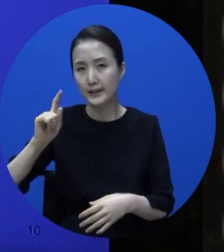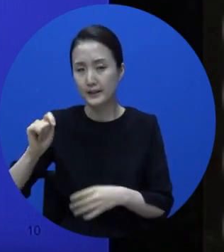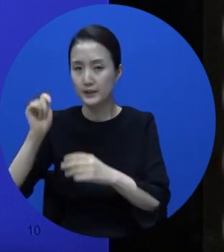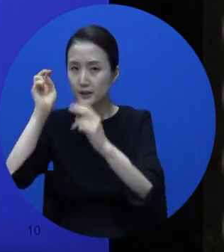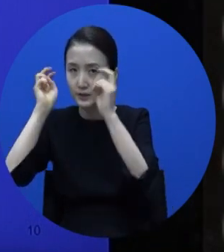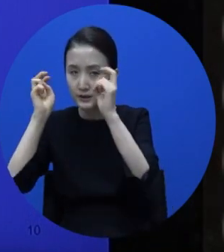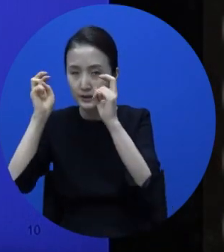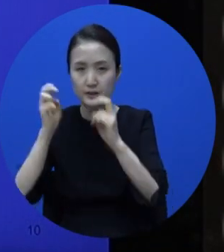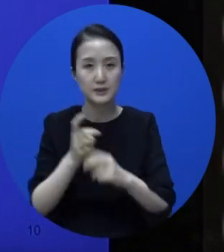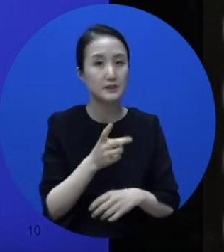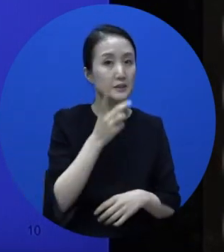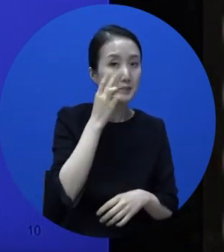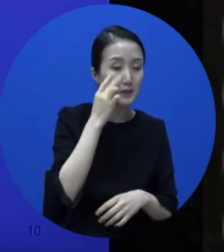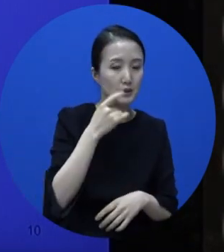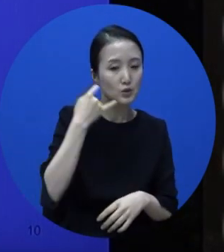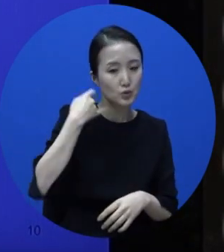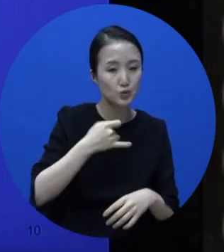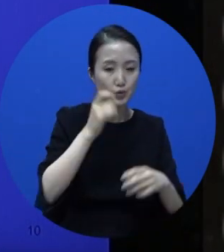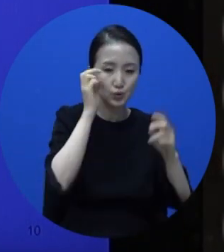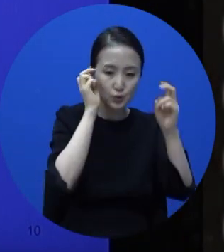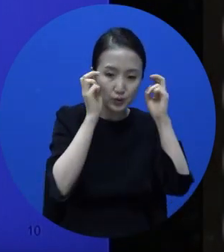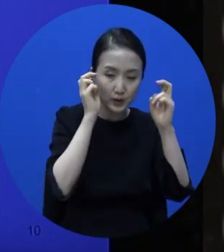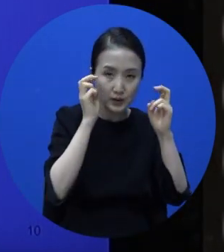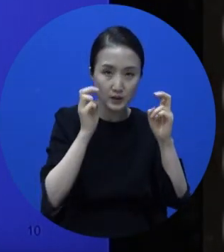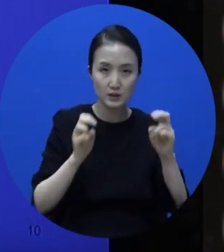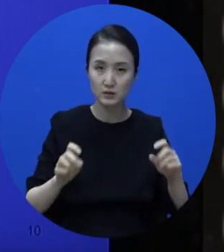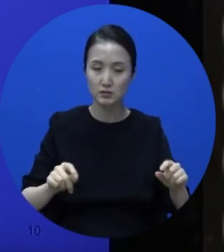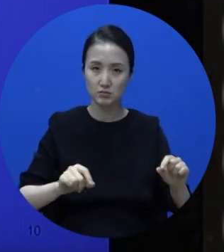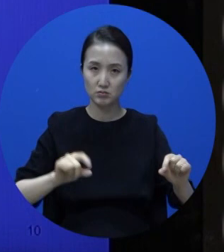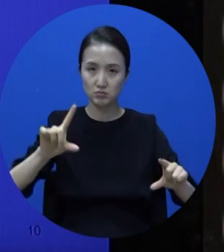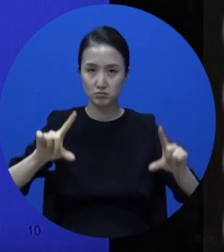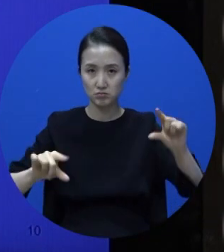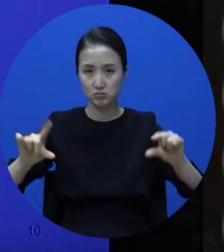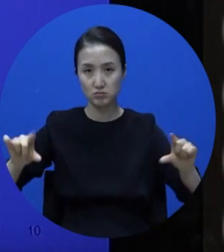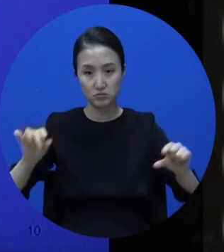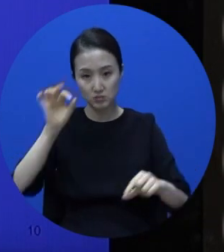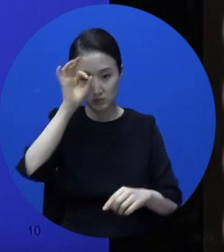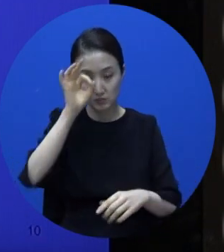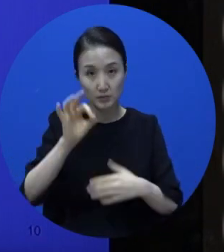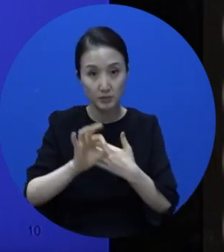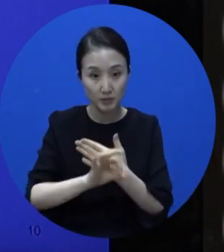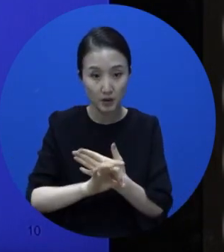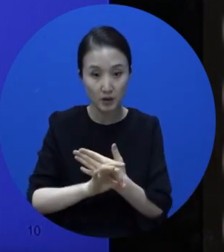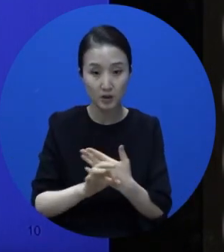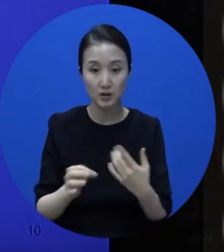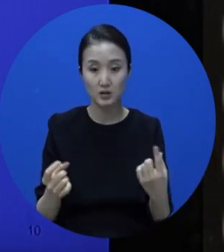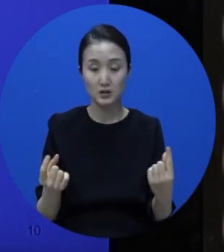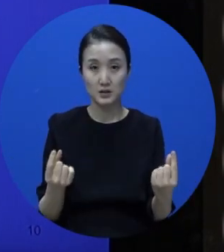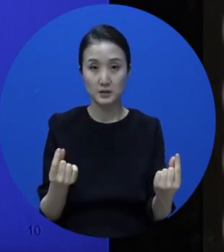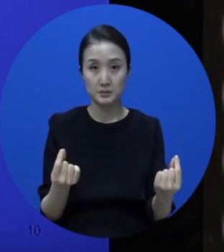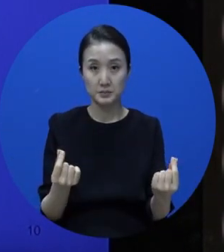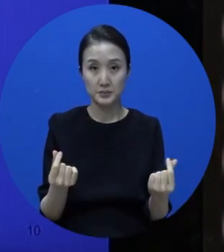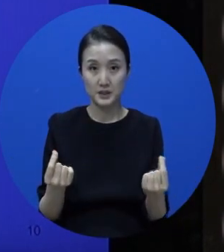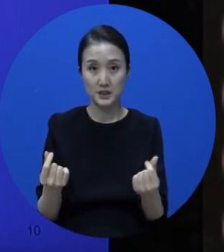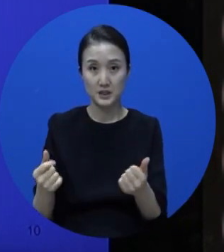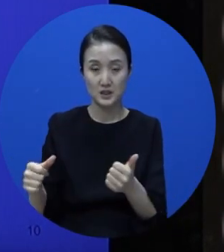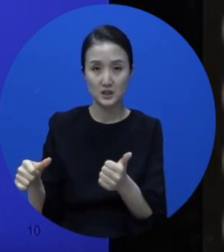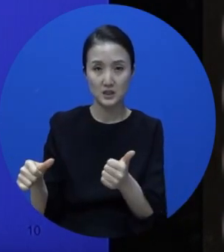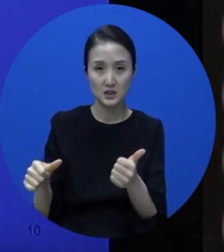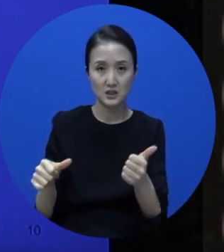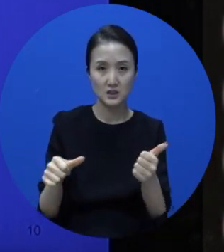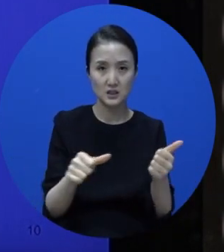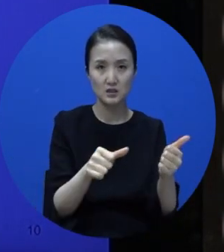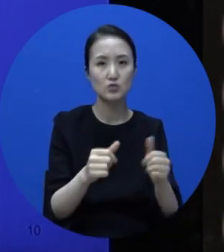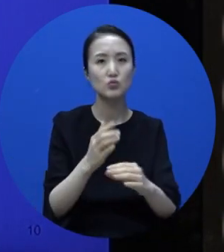모습 뭐 t 사 a 사 b 사 다 마찬가지입니다 이 모습이 비슷하게 추격 되어 있습니다